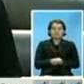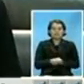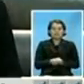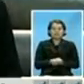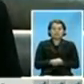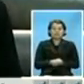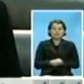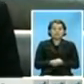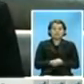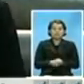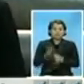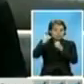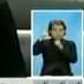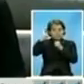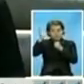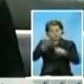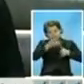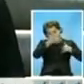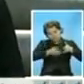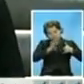การอภิปรายของผู้อภิปรายเมื่อกี้เนี่ย